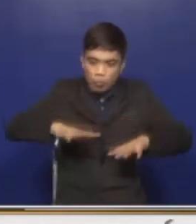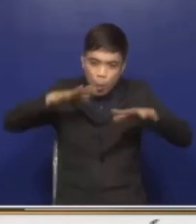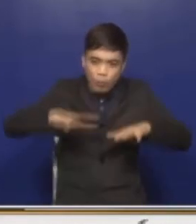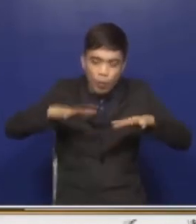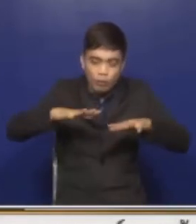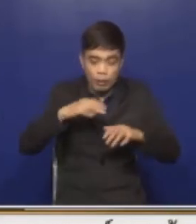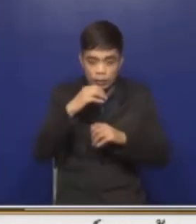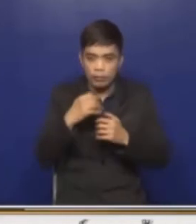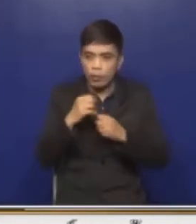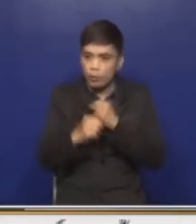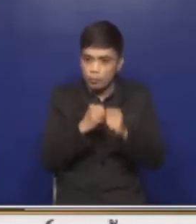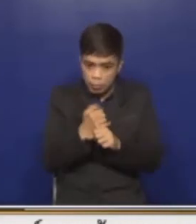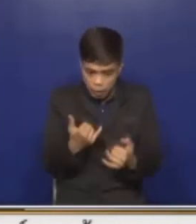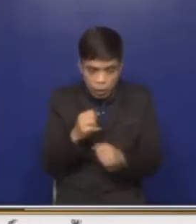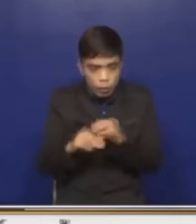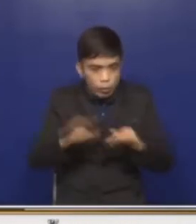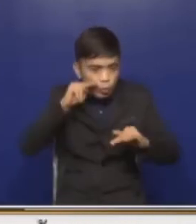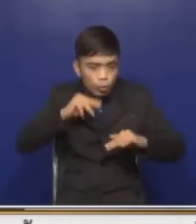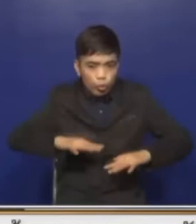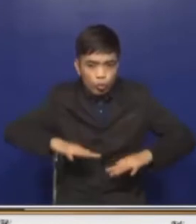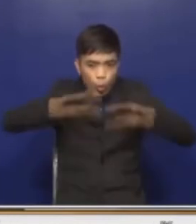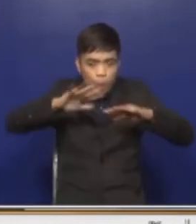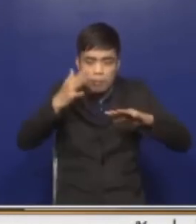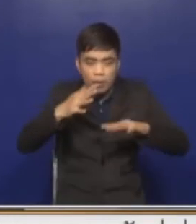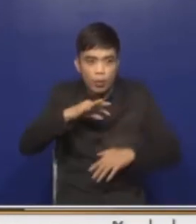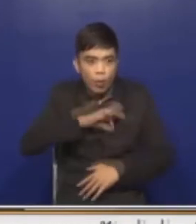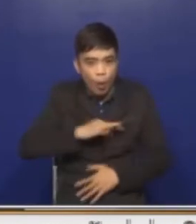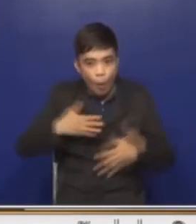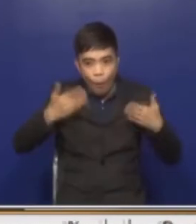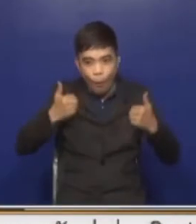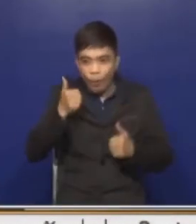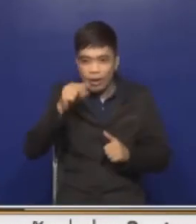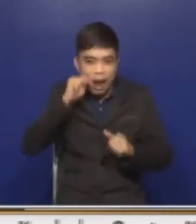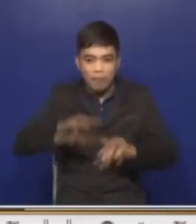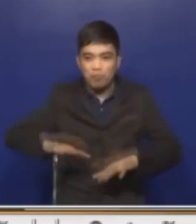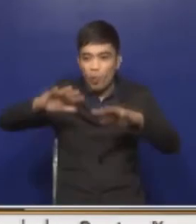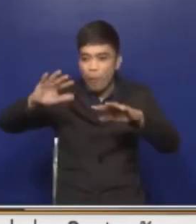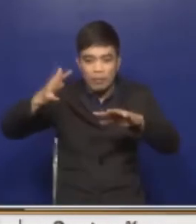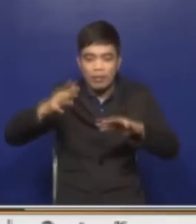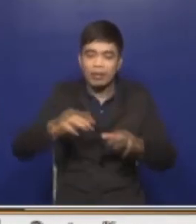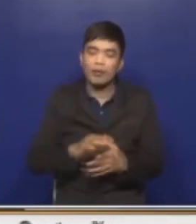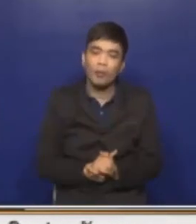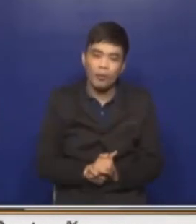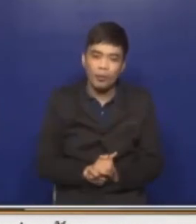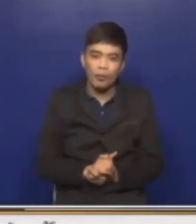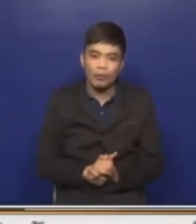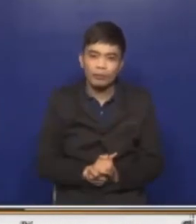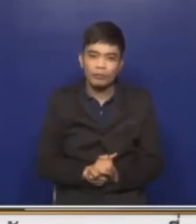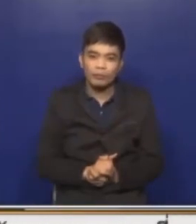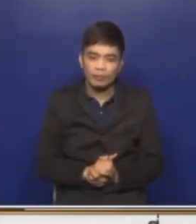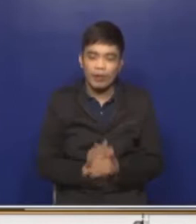นี้ไม่ท่วมผมดีใจแล้วนะพิมพ์ลายจะไหลท่วมอาจๆก็ได้นั้นก็นั้นจึงกราบเรียนท่านประธานว่า